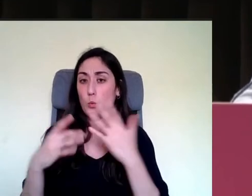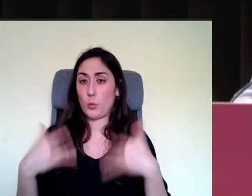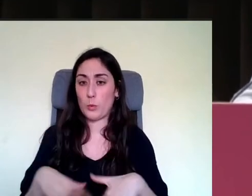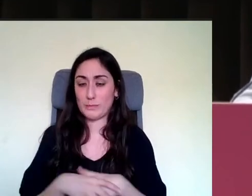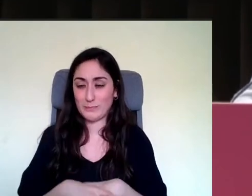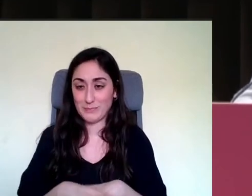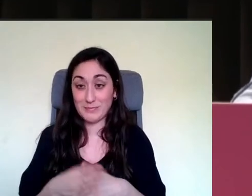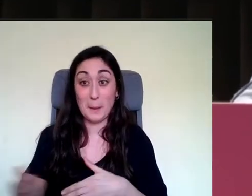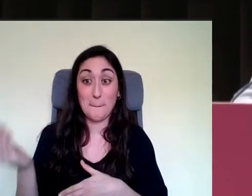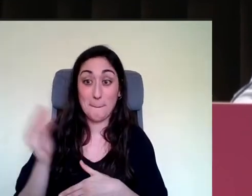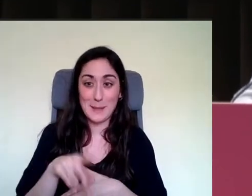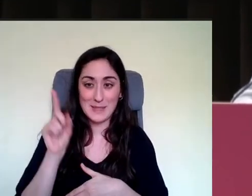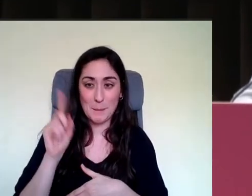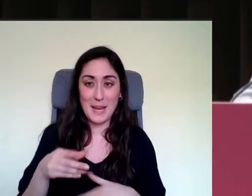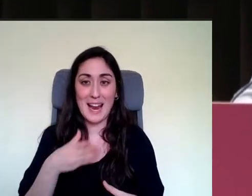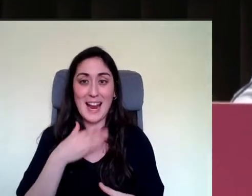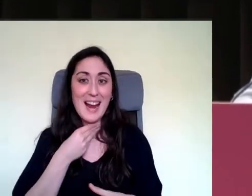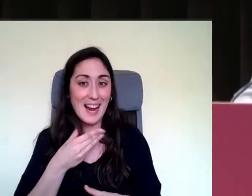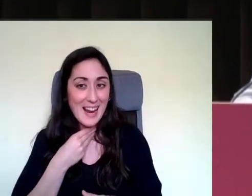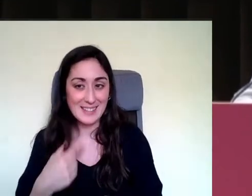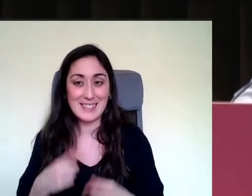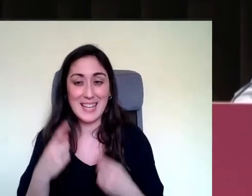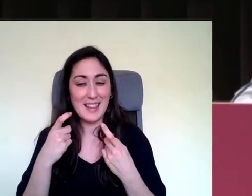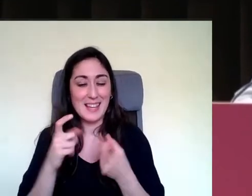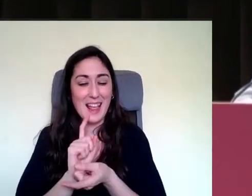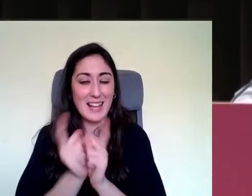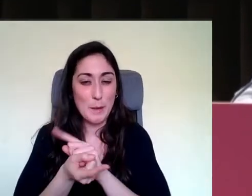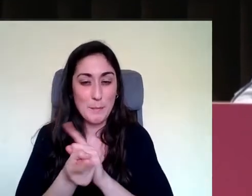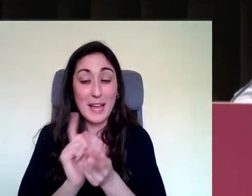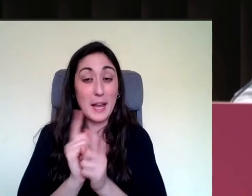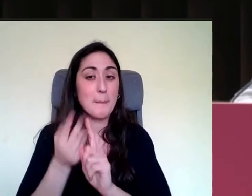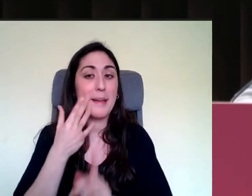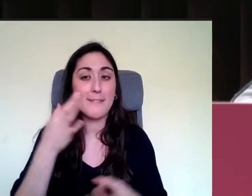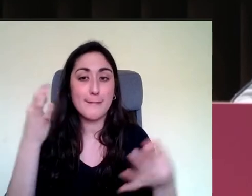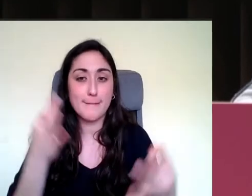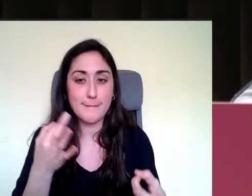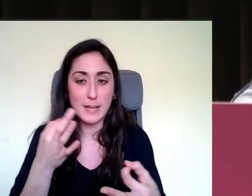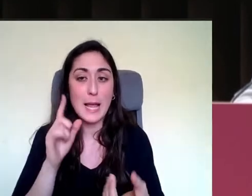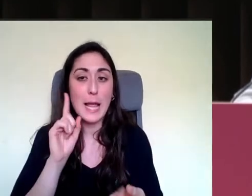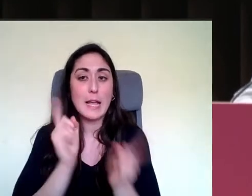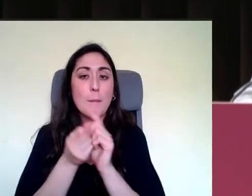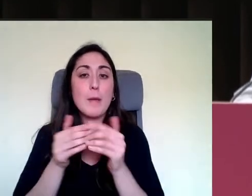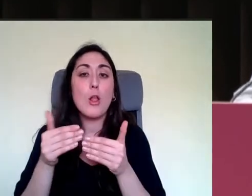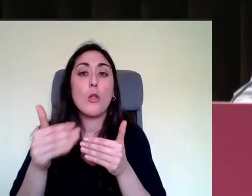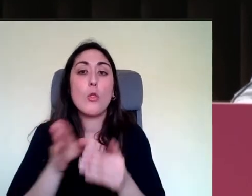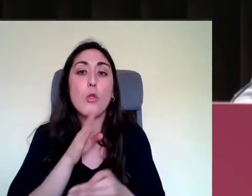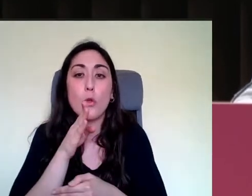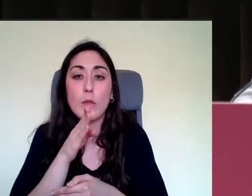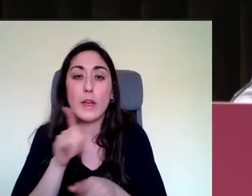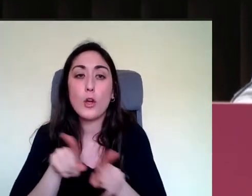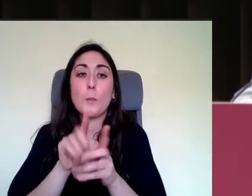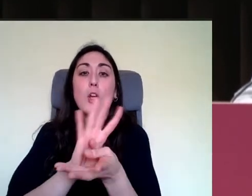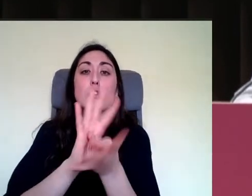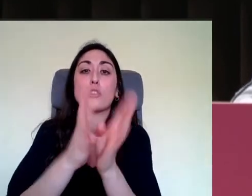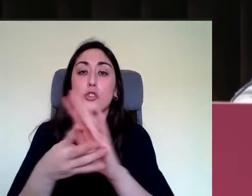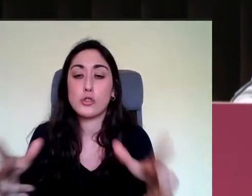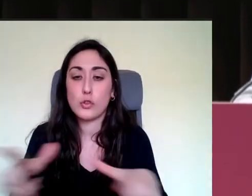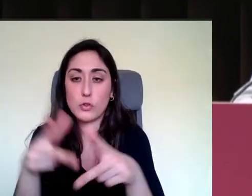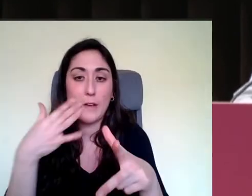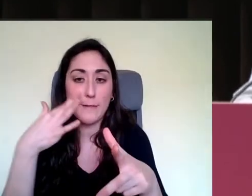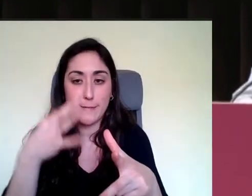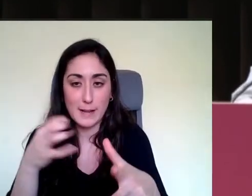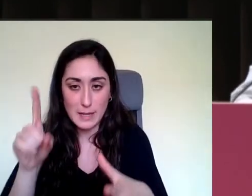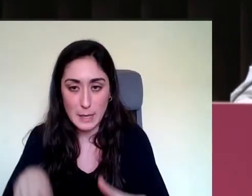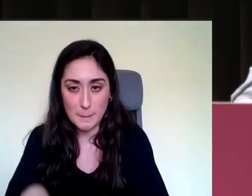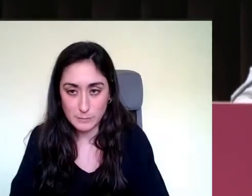de canvis, canvis reals i canvis que es dirigeixen cap a una transformació social que ha de ser molt real. Durant tot el mes